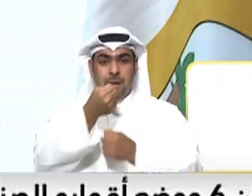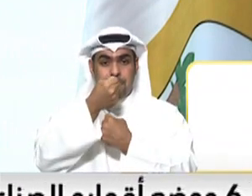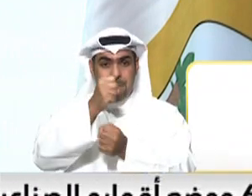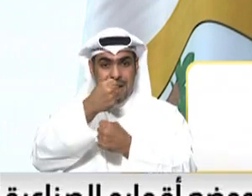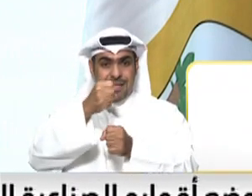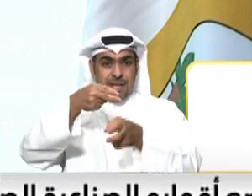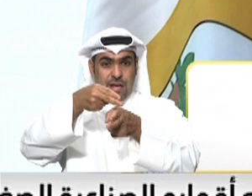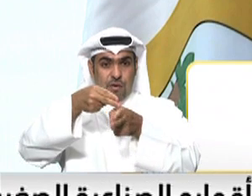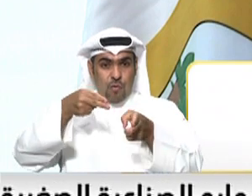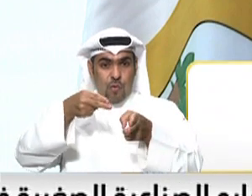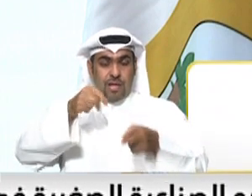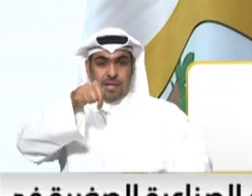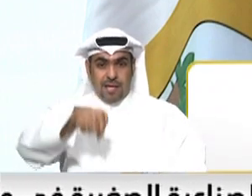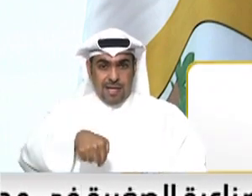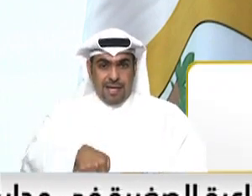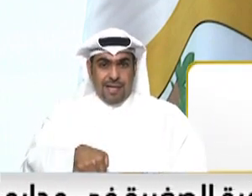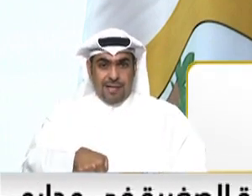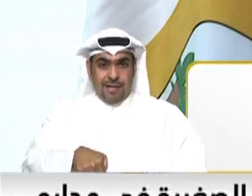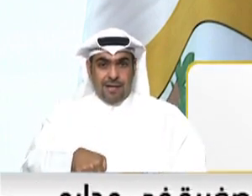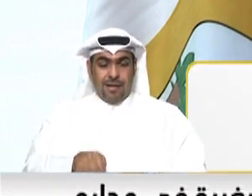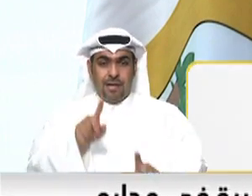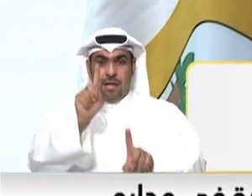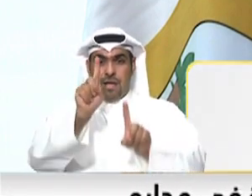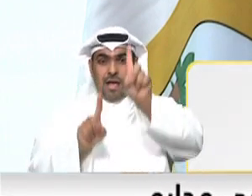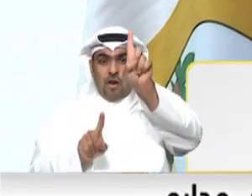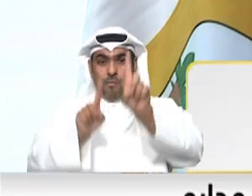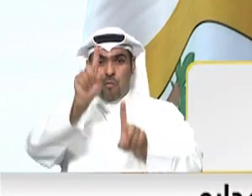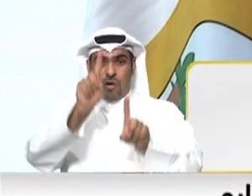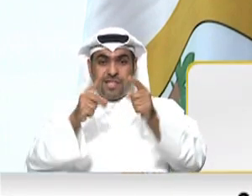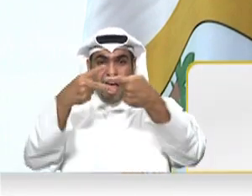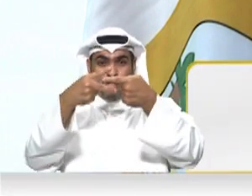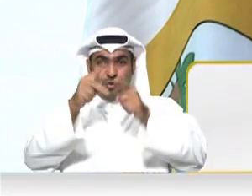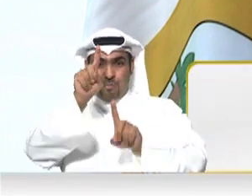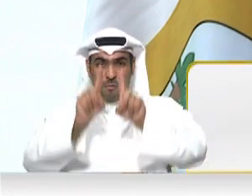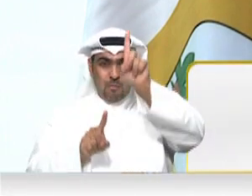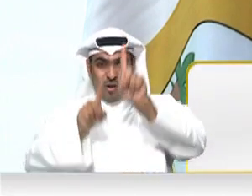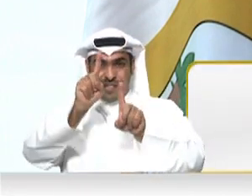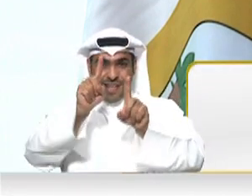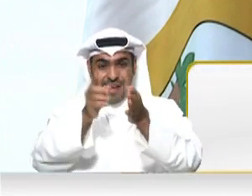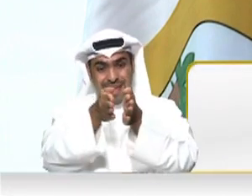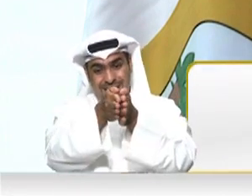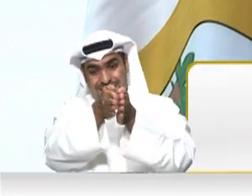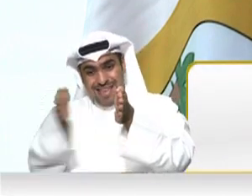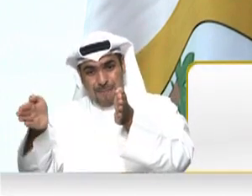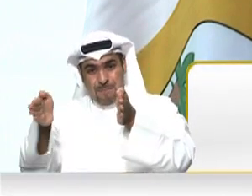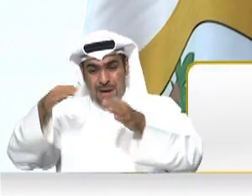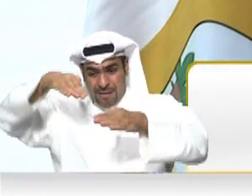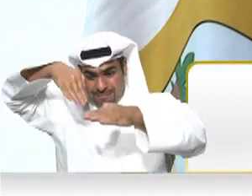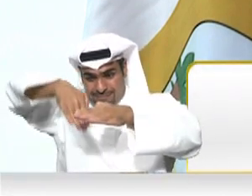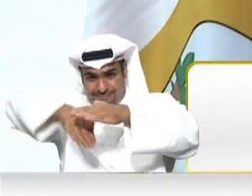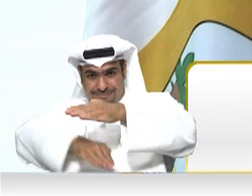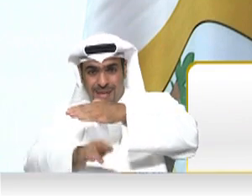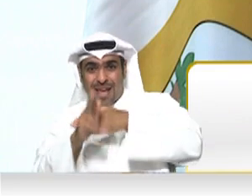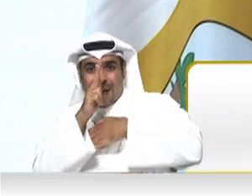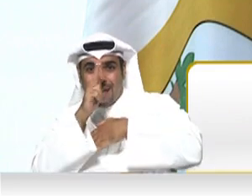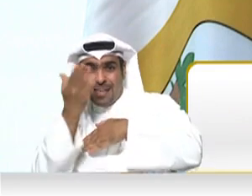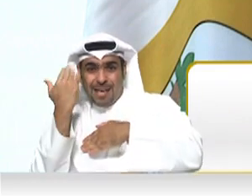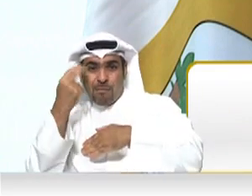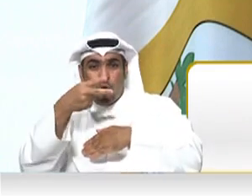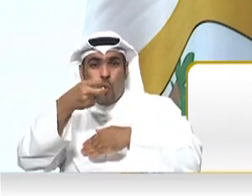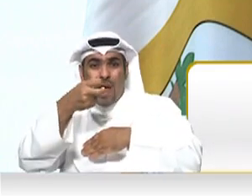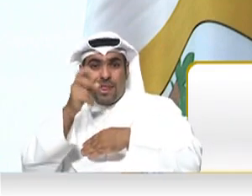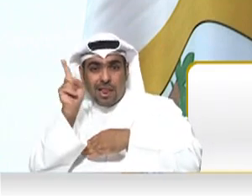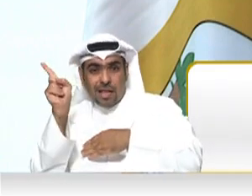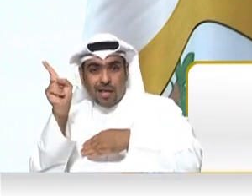الكويت لتطوير نفق دروازة العبد الرزاق. فمثل ما ندري بأن نفق